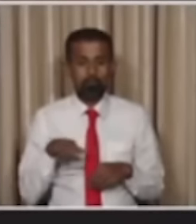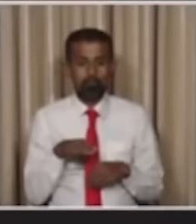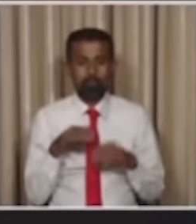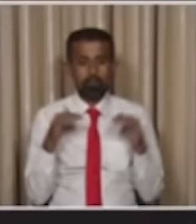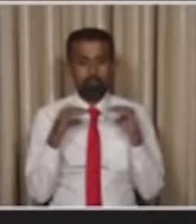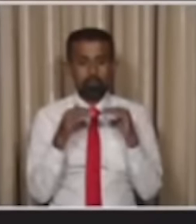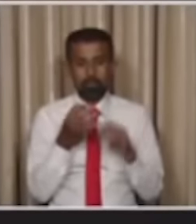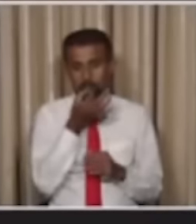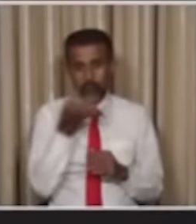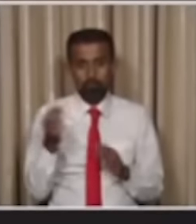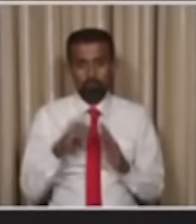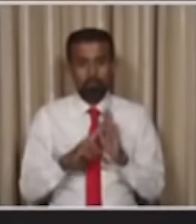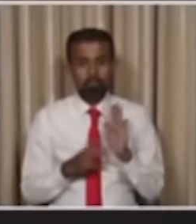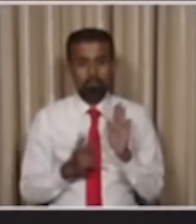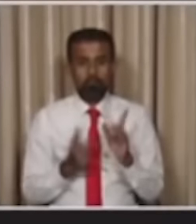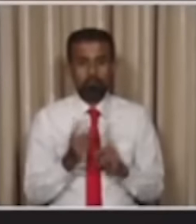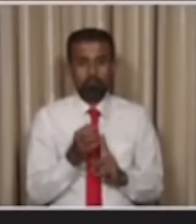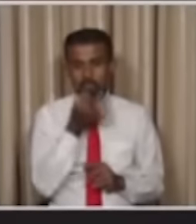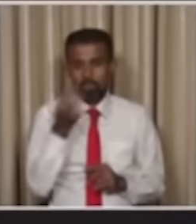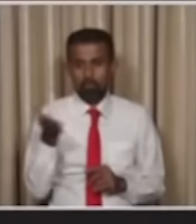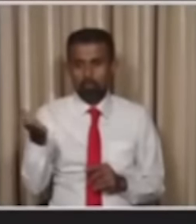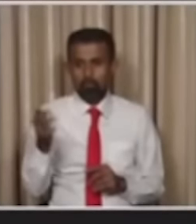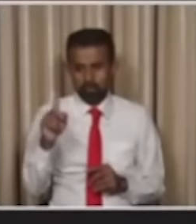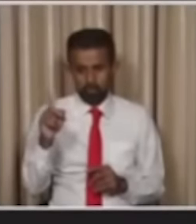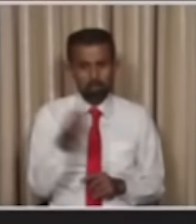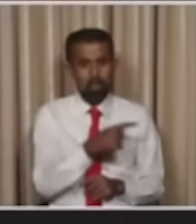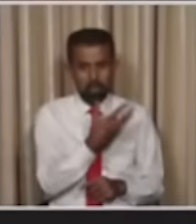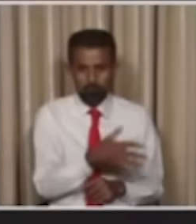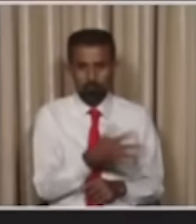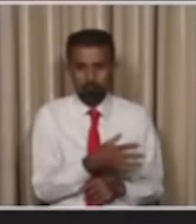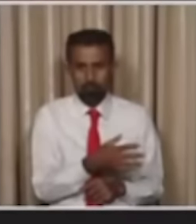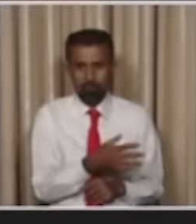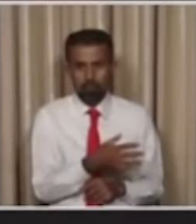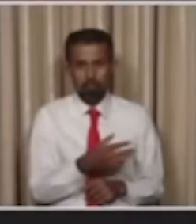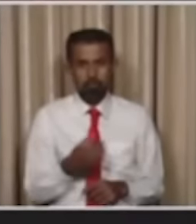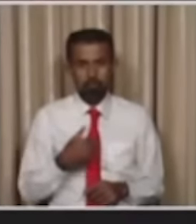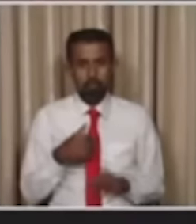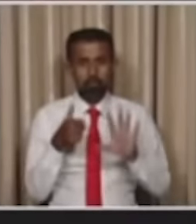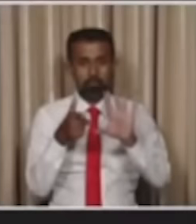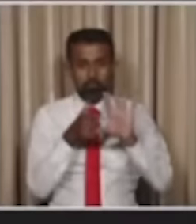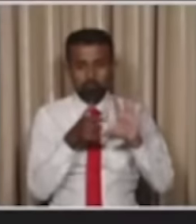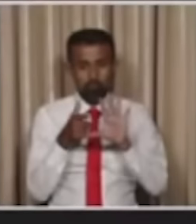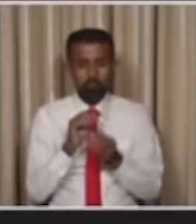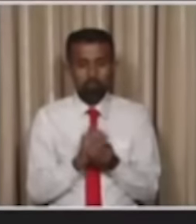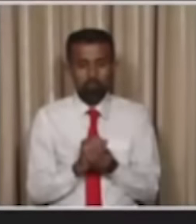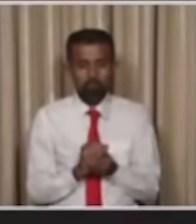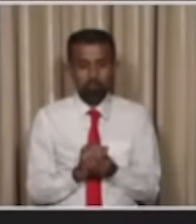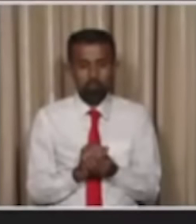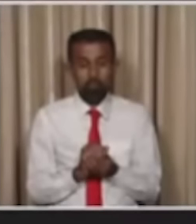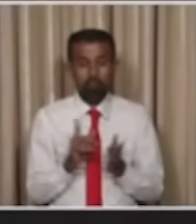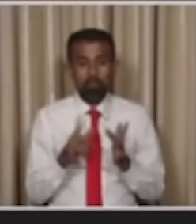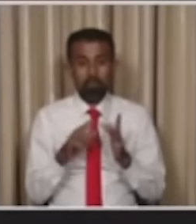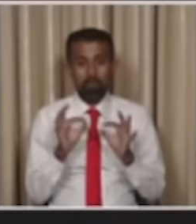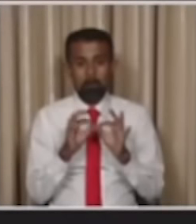සාධාරණ චෝදනාවක් ජේවීපීට කරන්න පුළුවන් උඹලඟ එකෙක් එතන හිටියා කියලා. මම තාම වීඩියෝ එක ළඟ තියාගෙන ඉන්නවා.